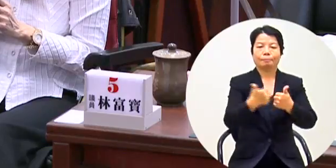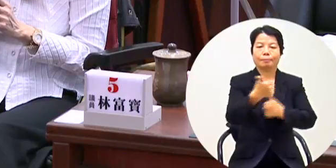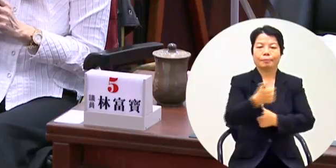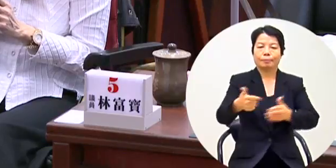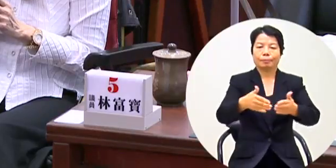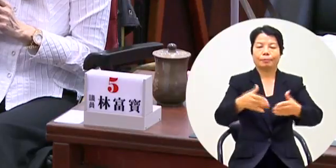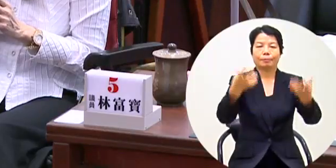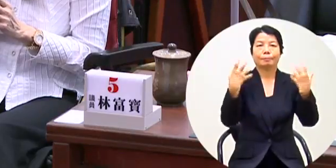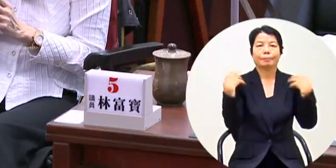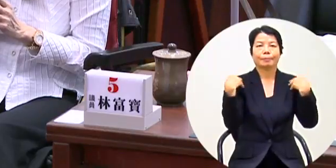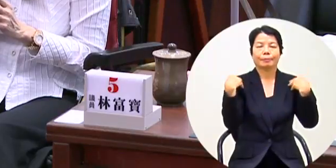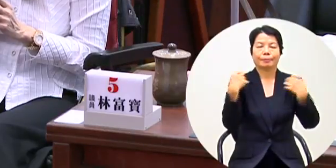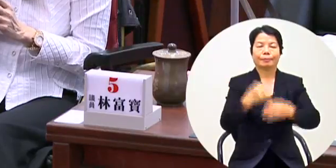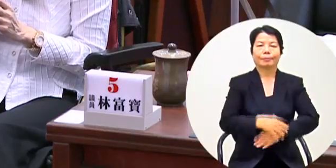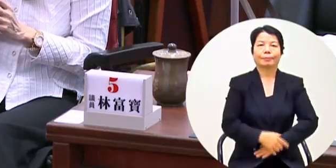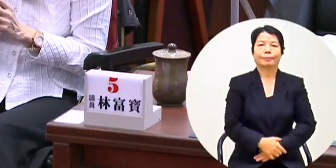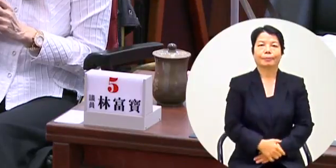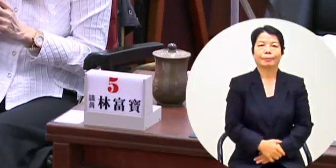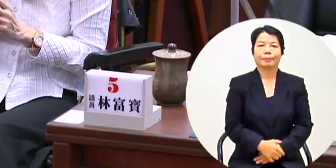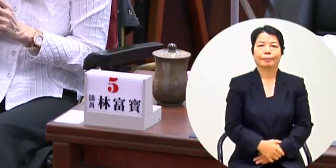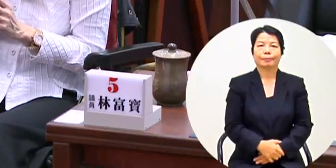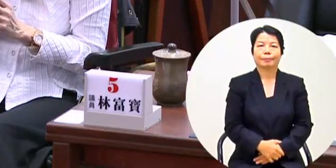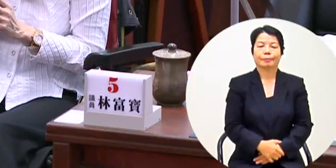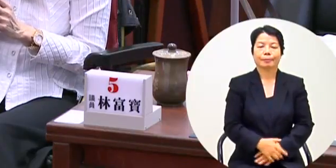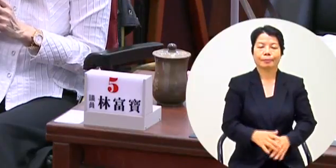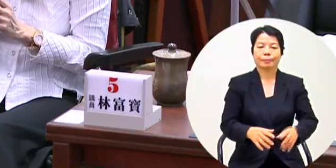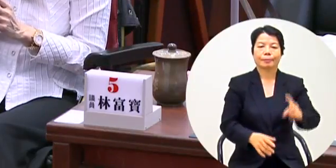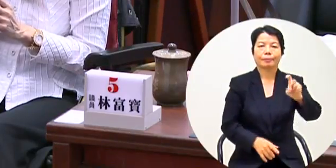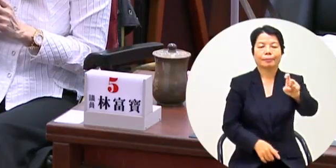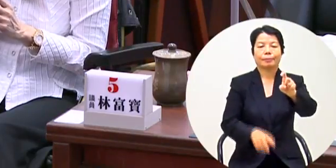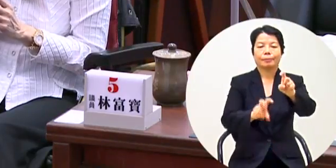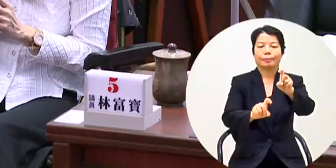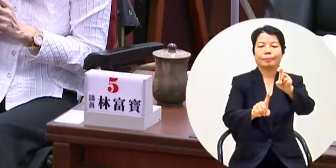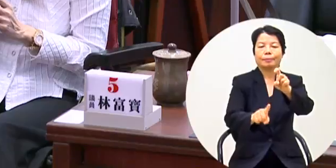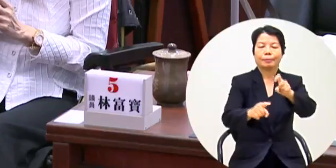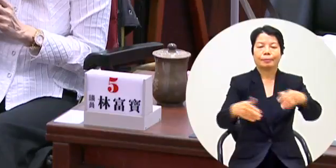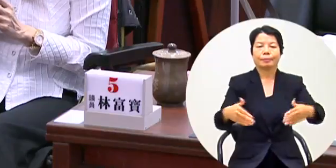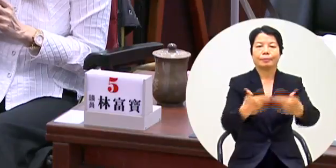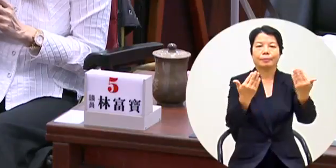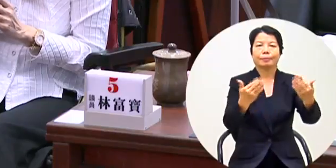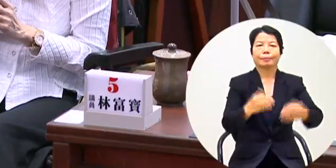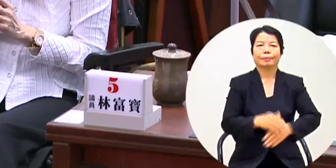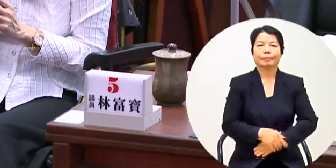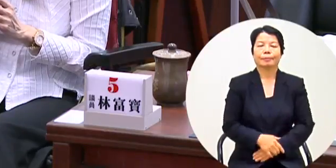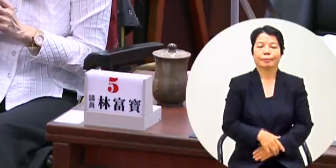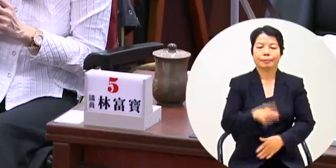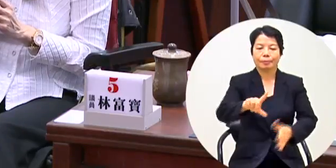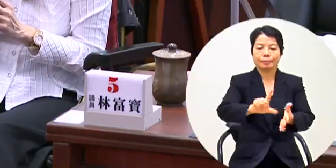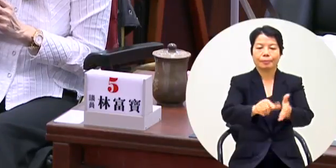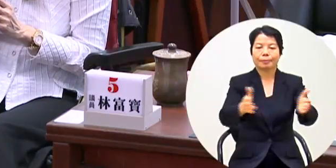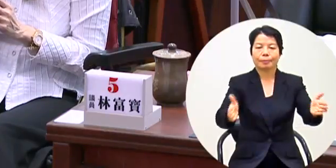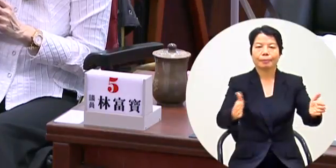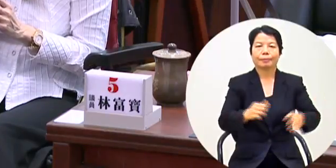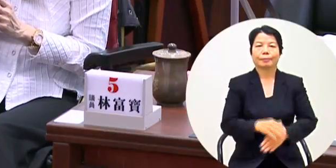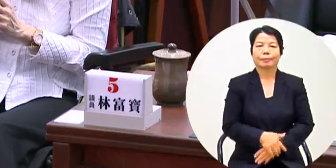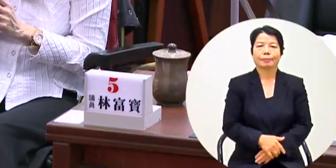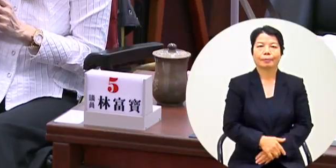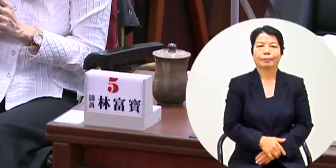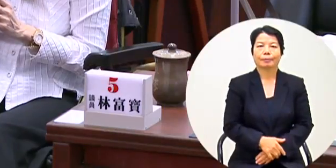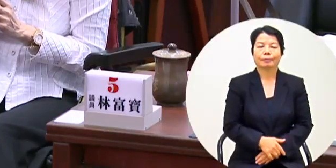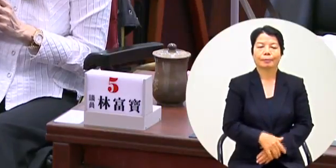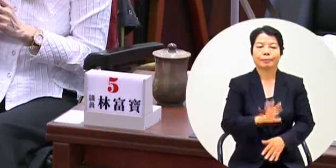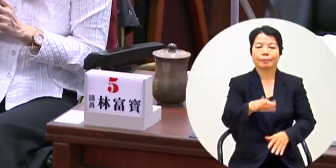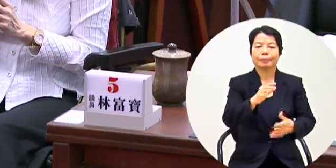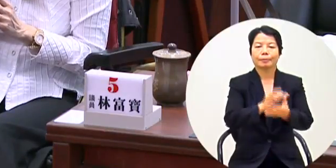我10月21号车祸哈，这段时间受到很多我们好朋友的关心，